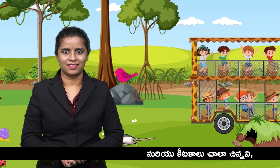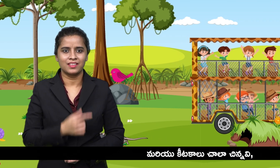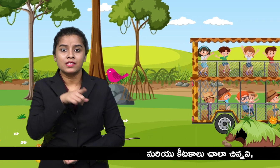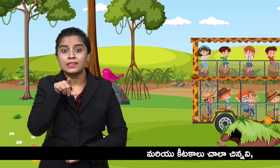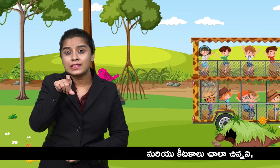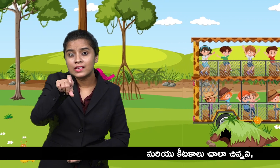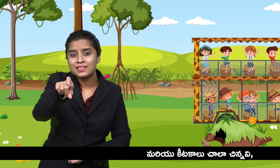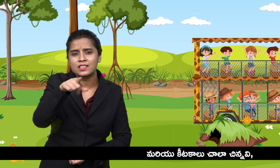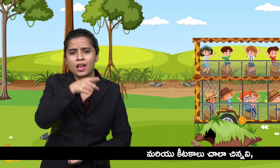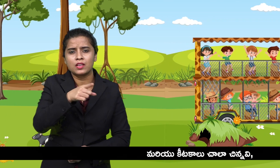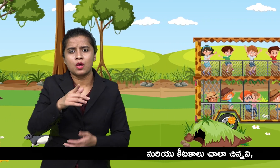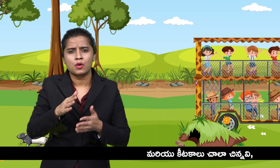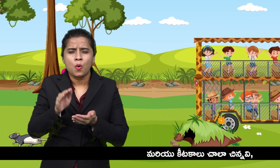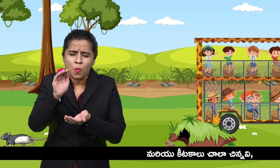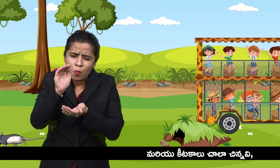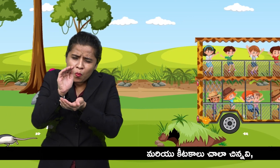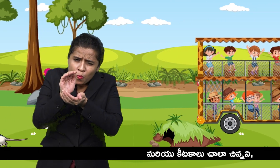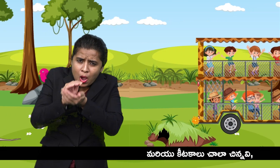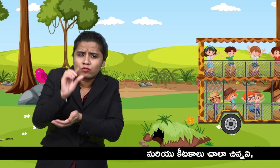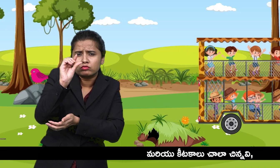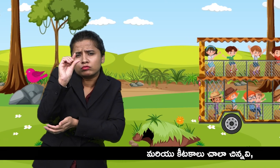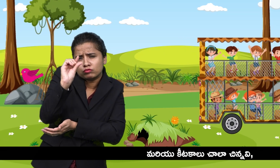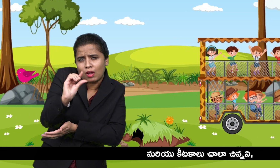మరియు కీటకాలు చాలా చిన్నవి,